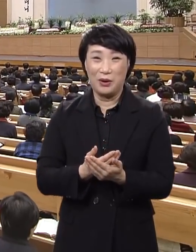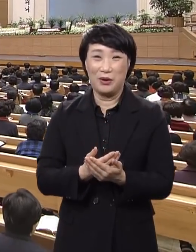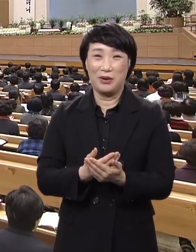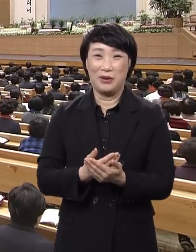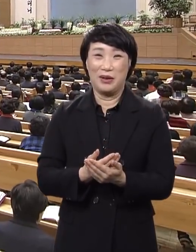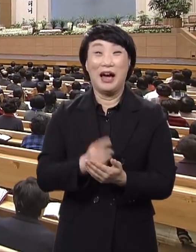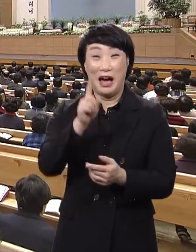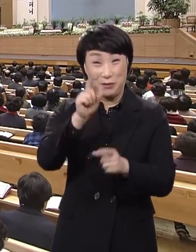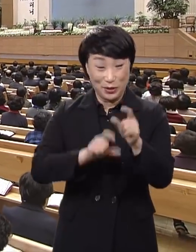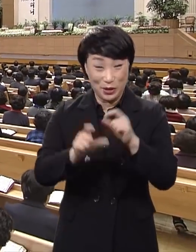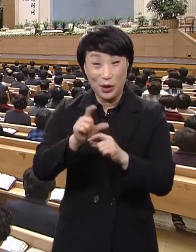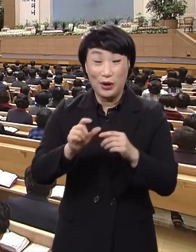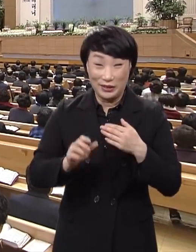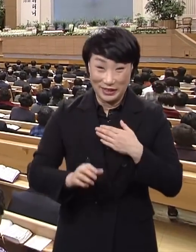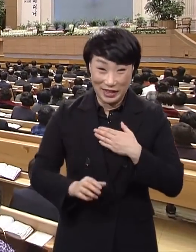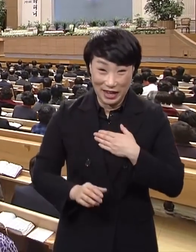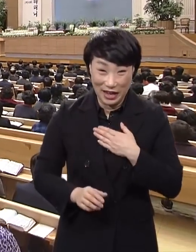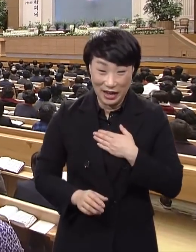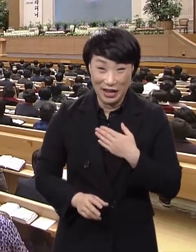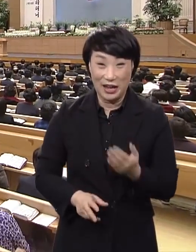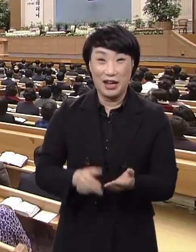하소서. 다시